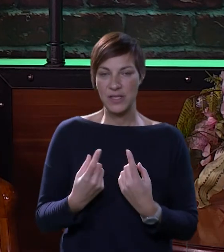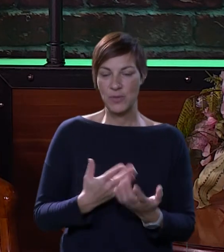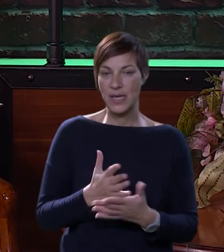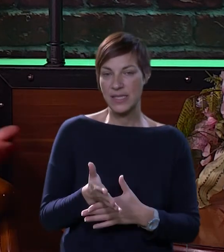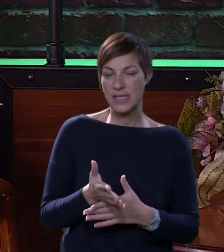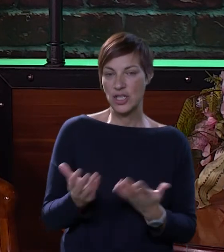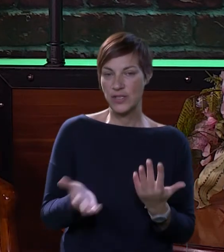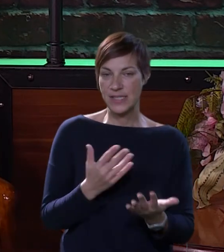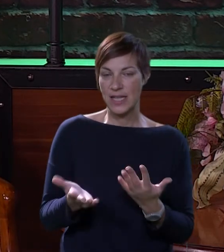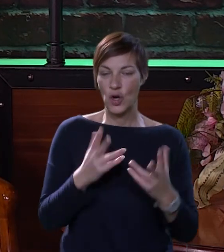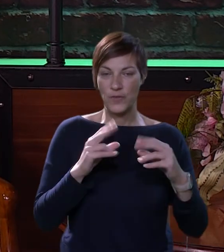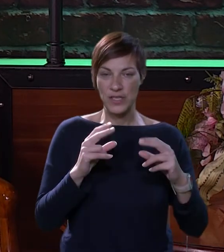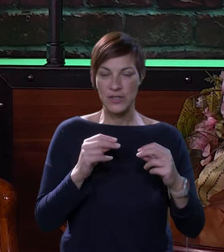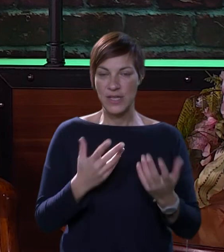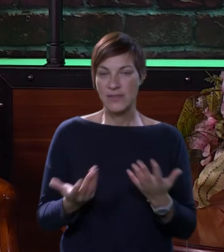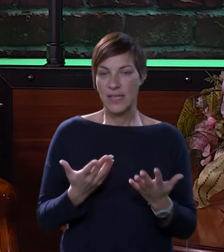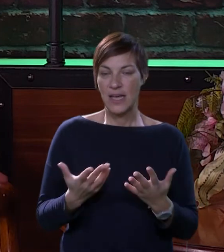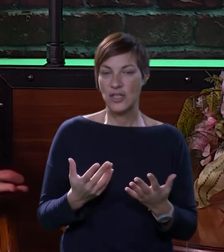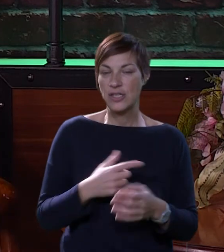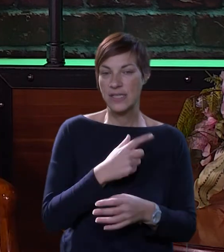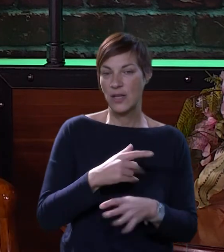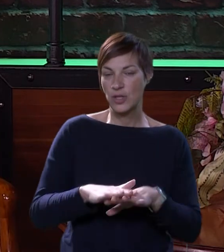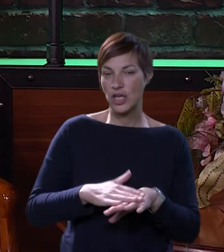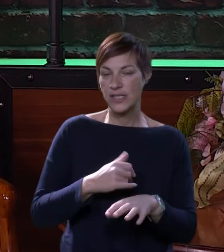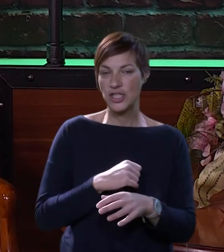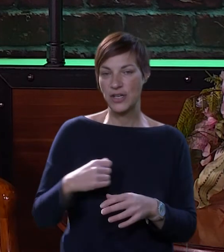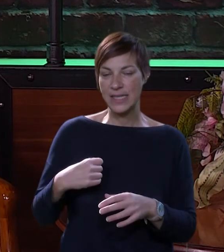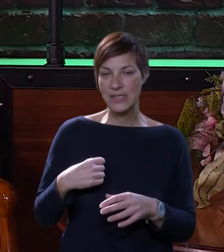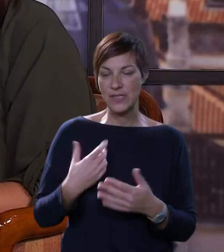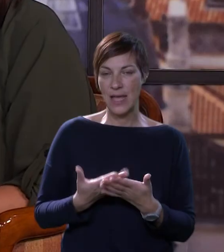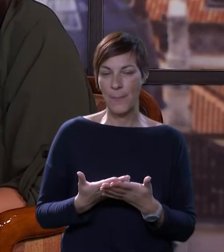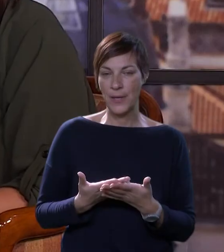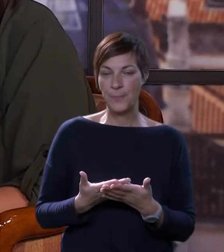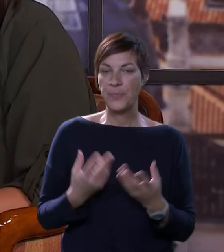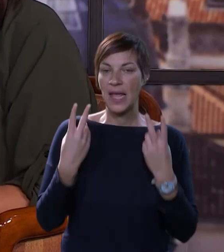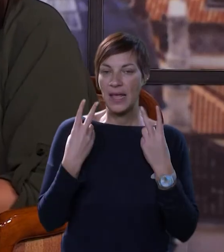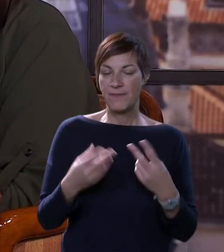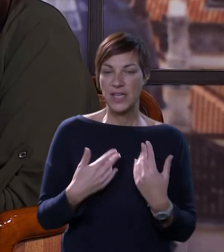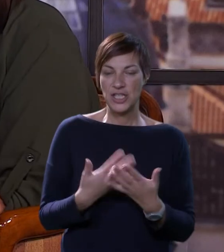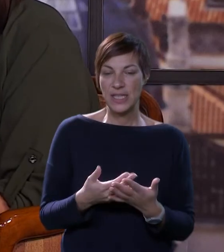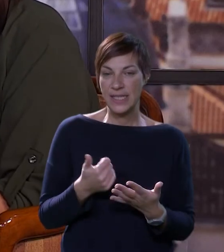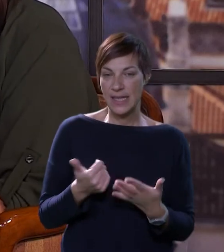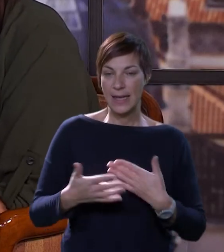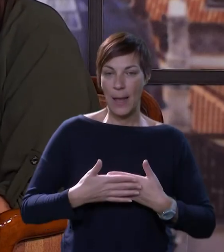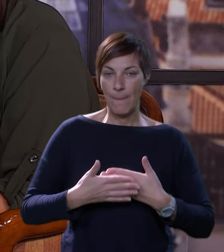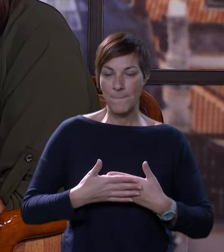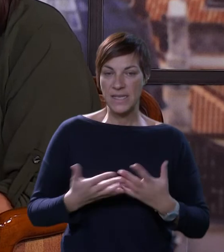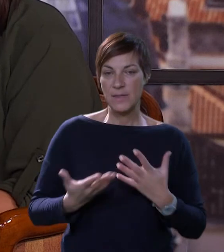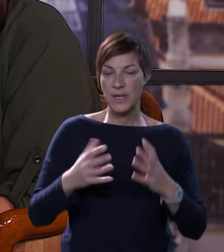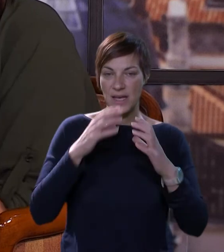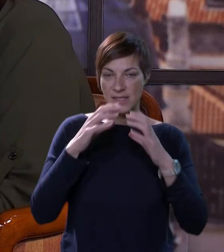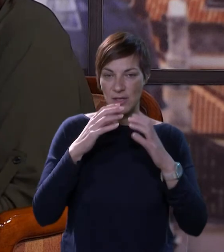situacijama, kroz slikovnicu, kroz razgovor, kako se ljudi osjećaju kad su sami. Bitan je sigurno taj jedan pristup i